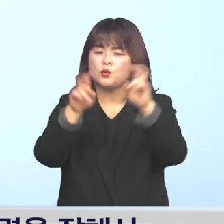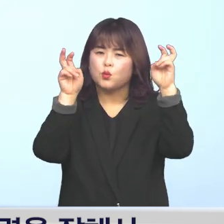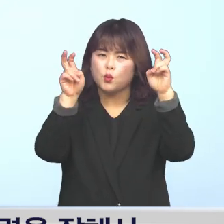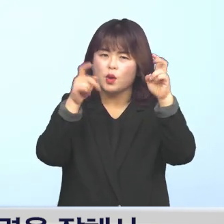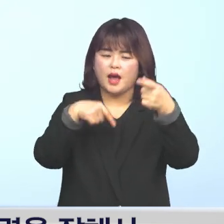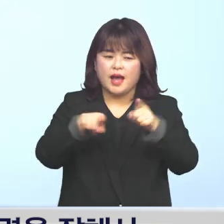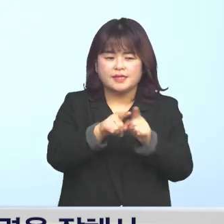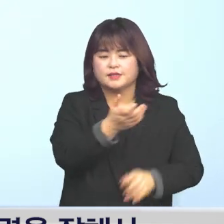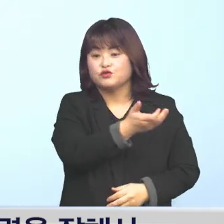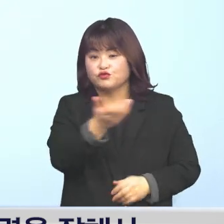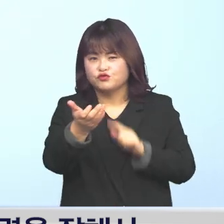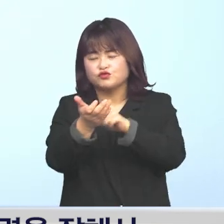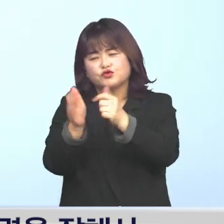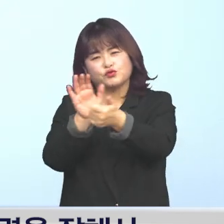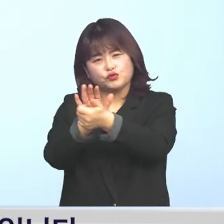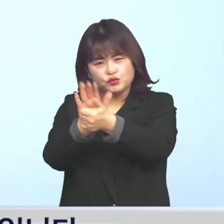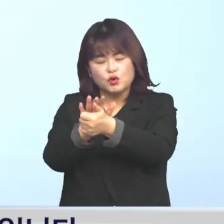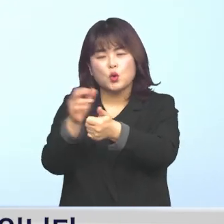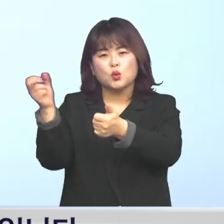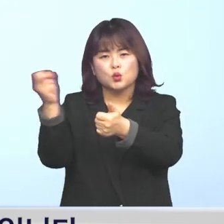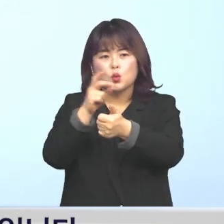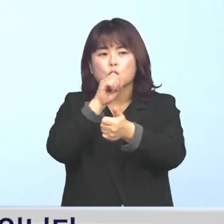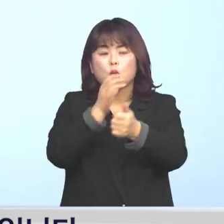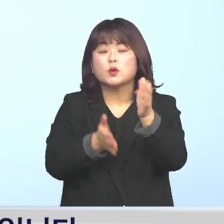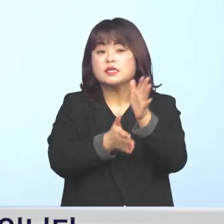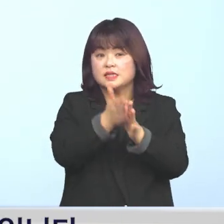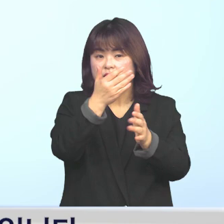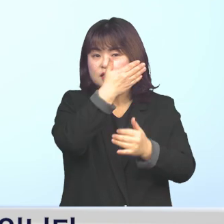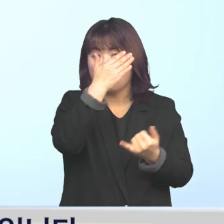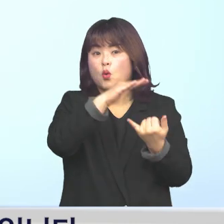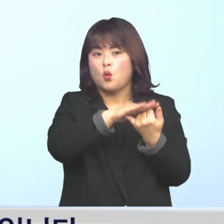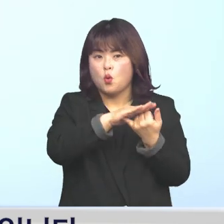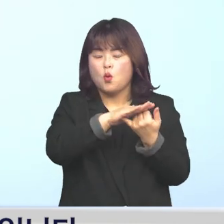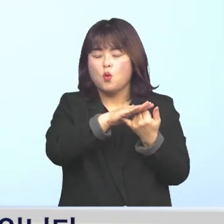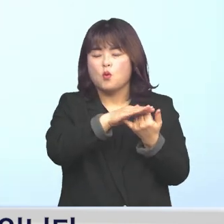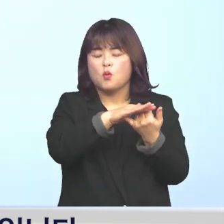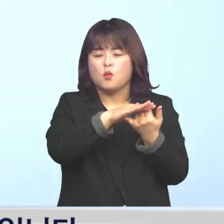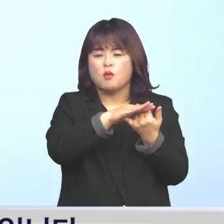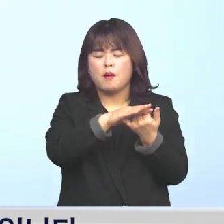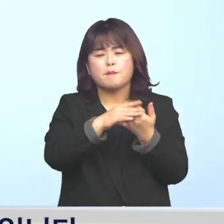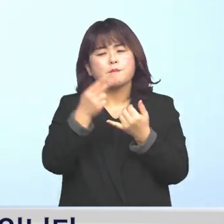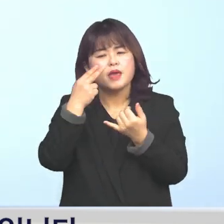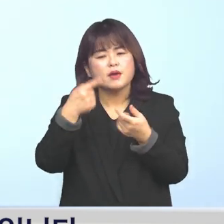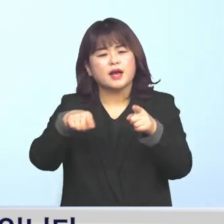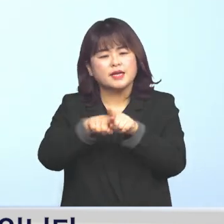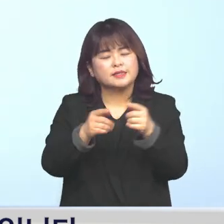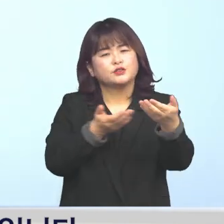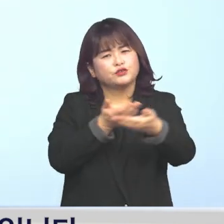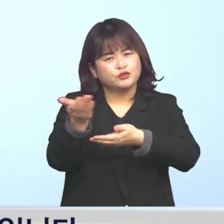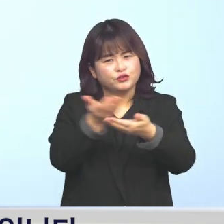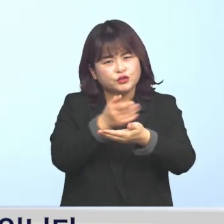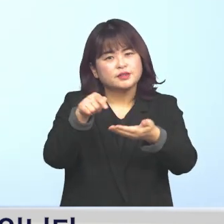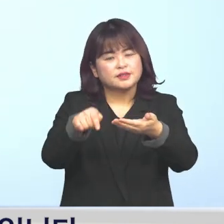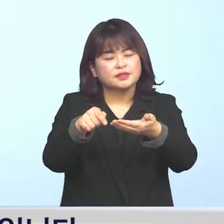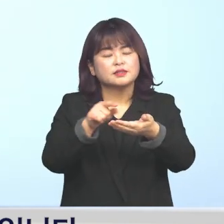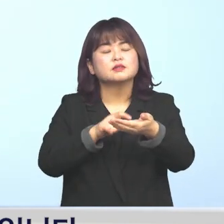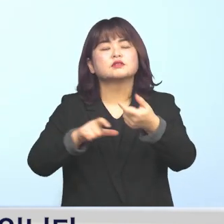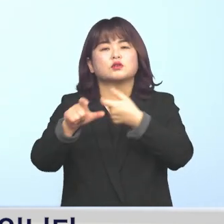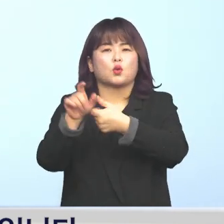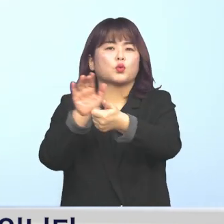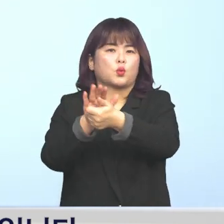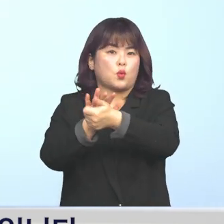기업의 미국 진출을 돕고 우리 용인의 청소년들의 미국과의 활발한 문화 교류